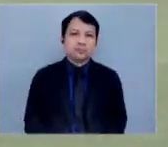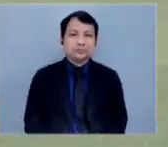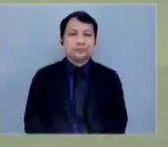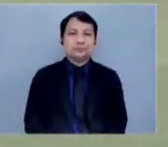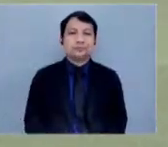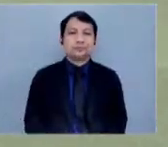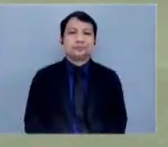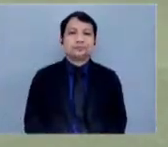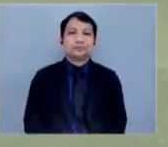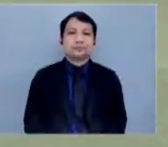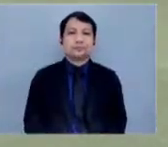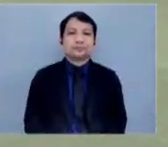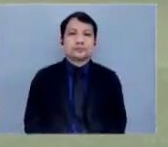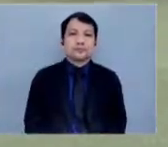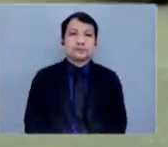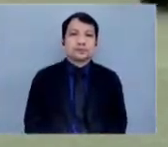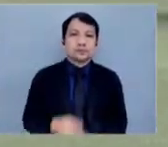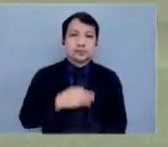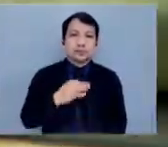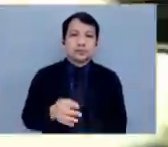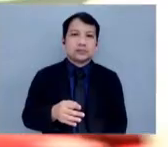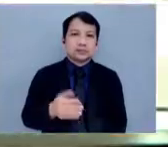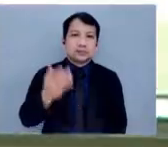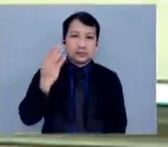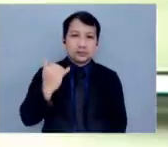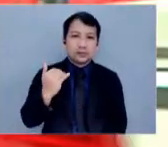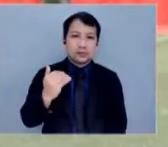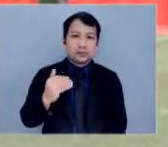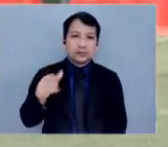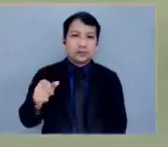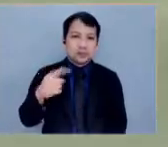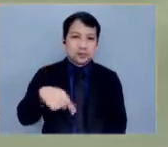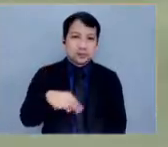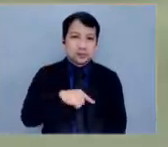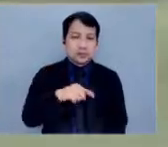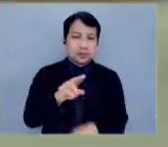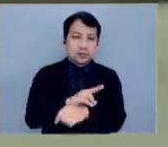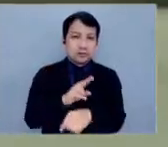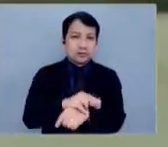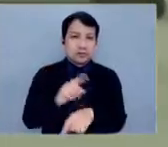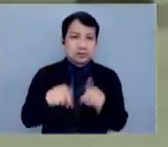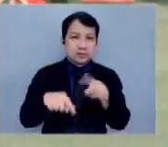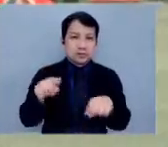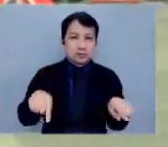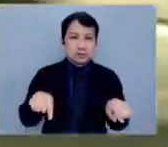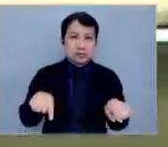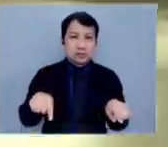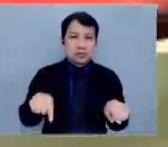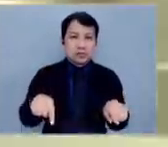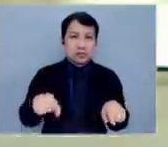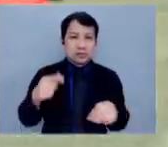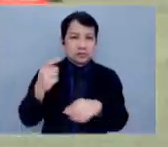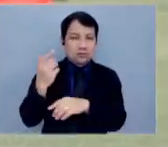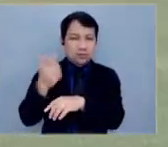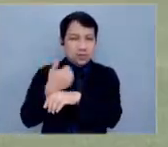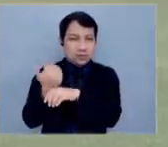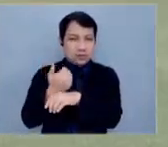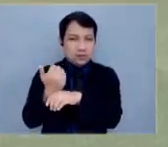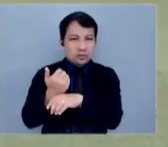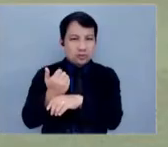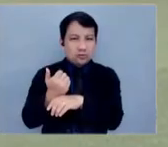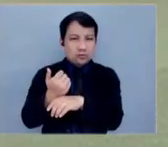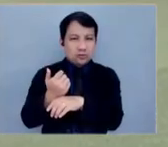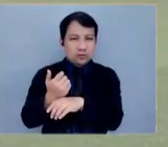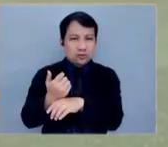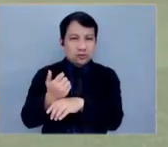Formal nang ipinagbawal ni Pangulong Bongbong Marcos ang paggamit ng iba't ibang uri ng wangwa sa mga sasakyan ng mga opisyal